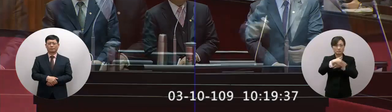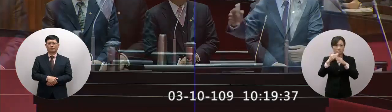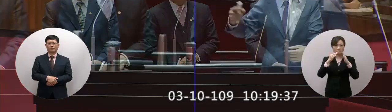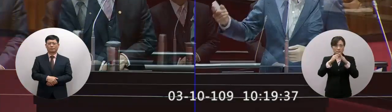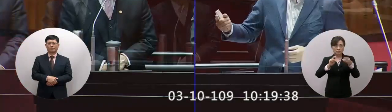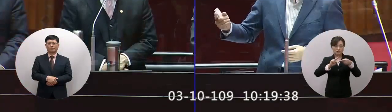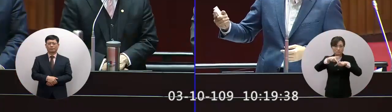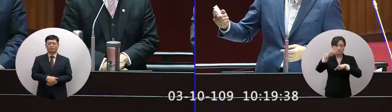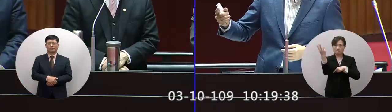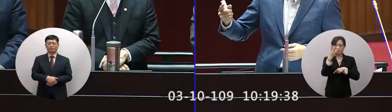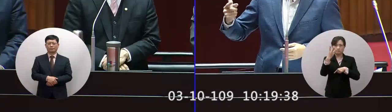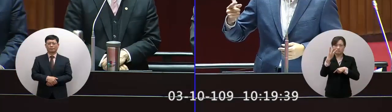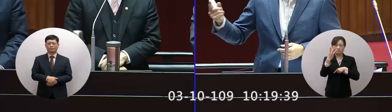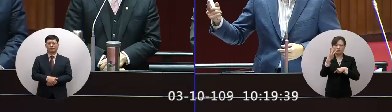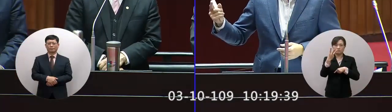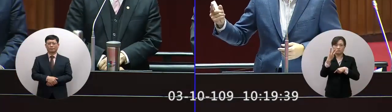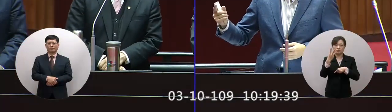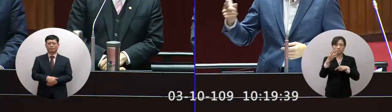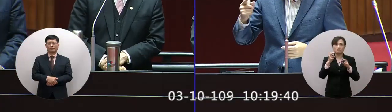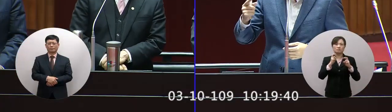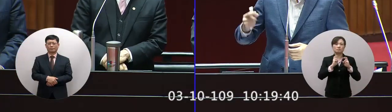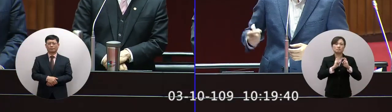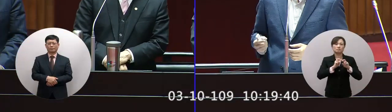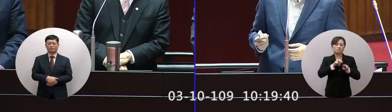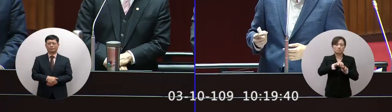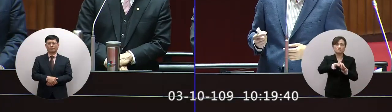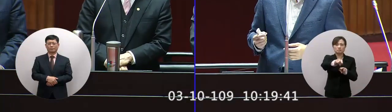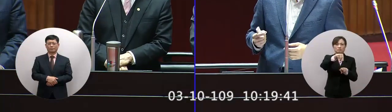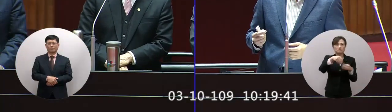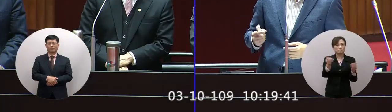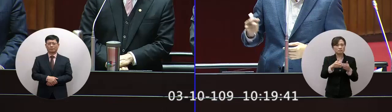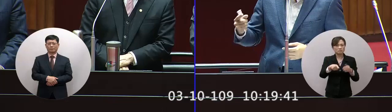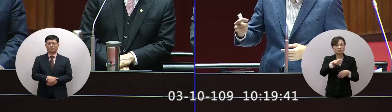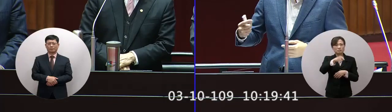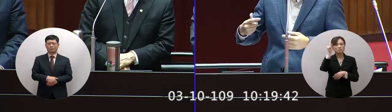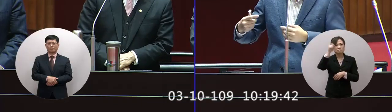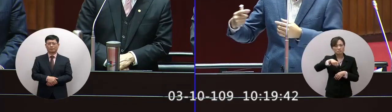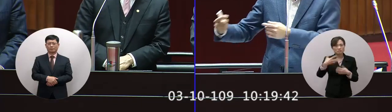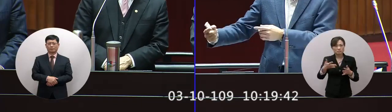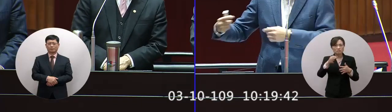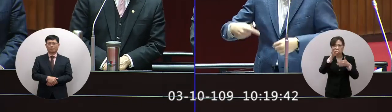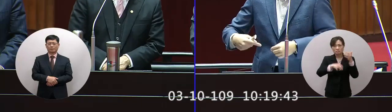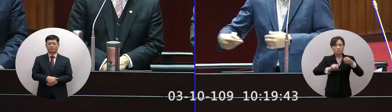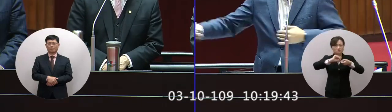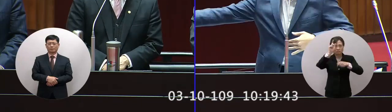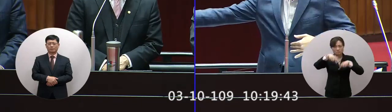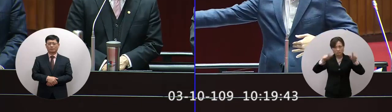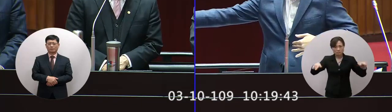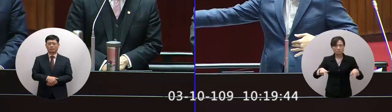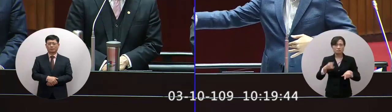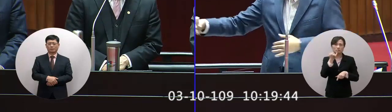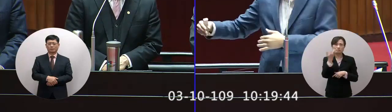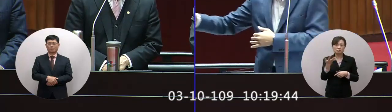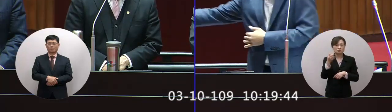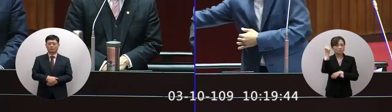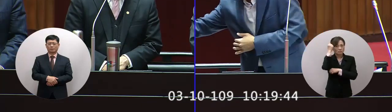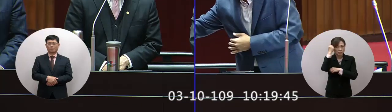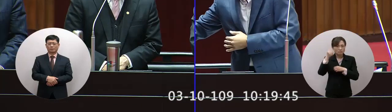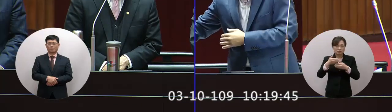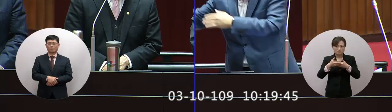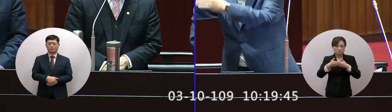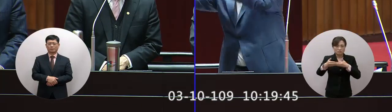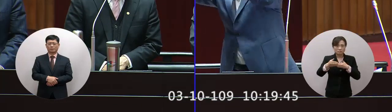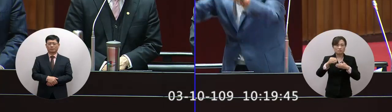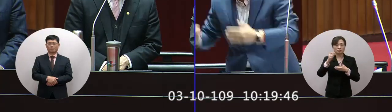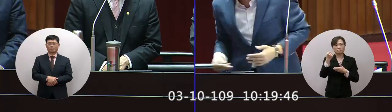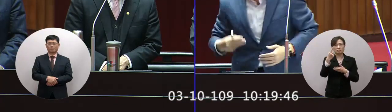县市三个直辖市的轨道工程，你允许他这样吗？你允许只是住过来差100公尺新北市